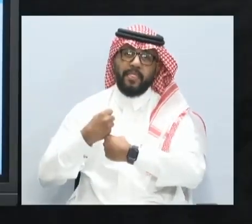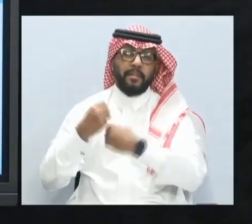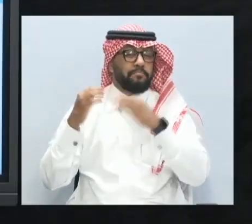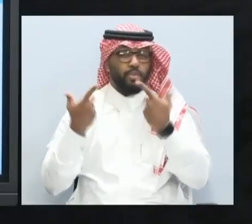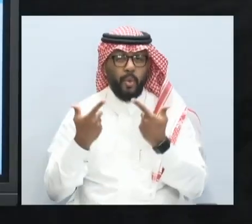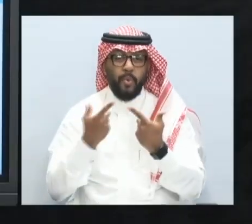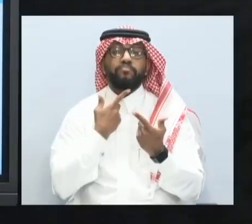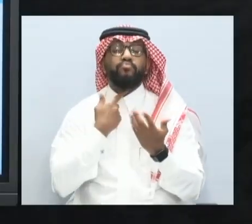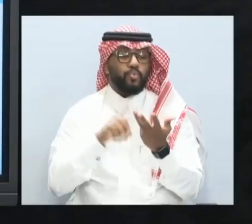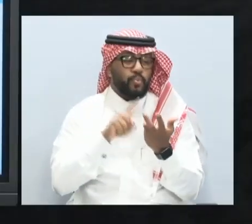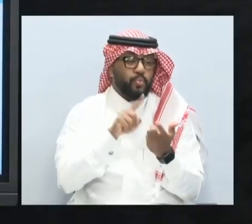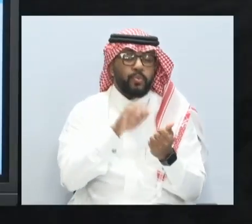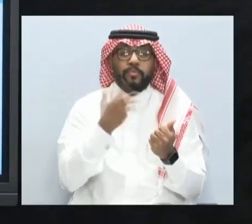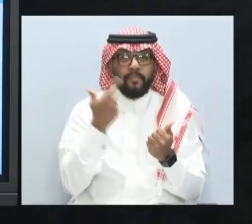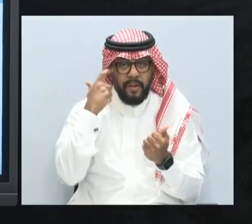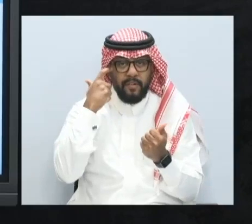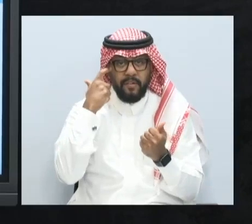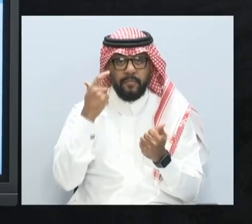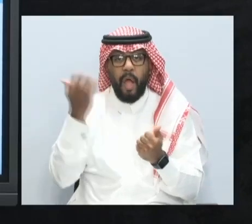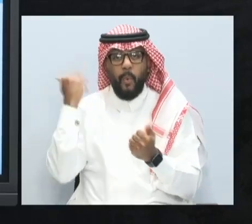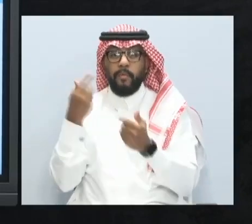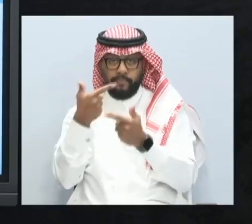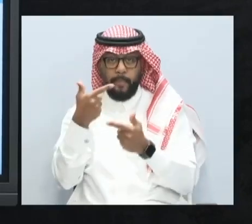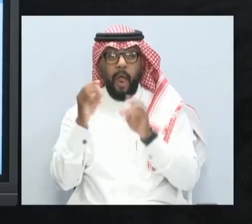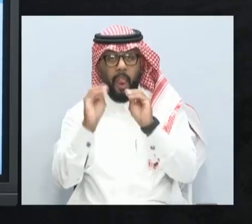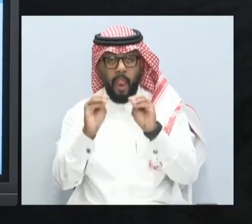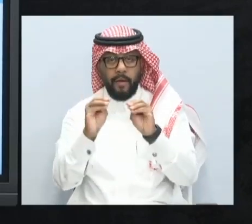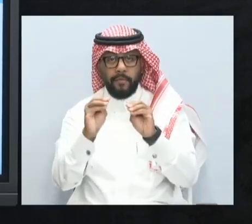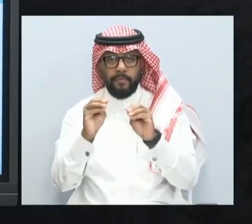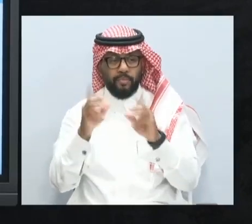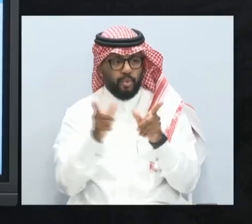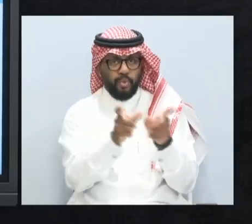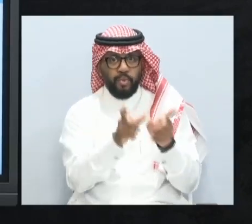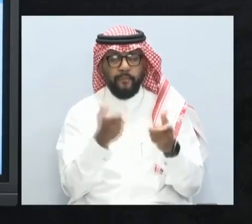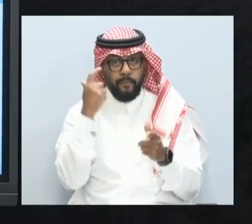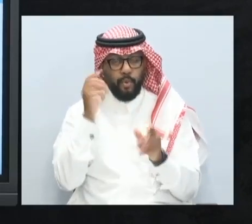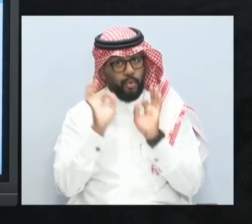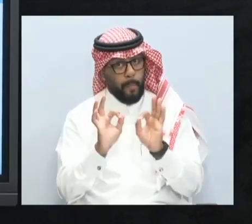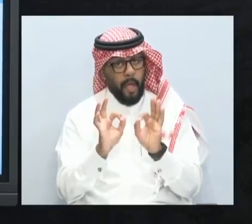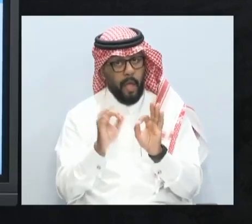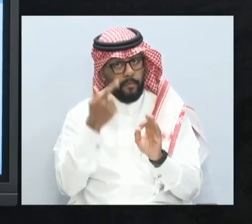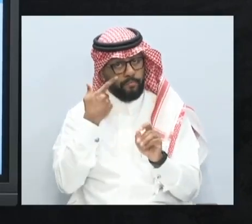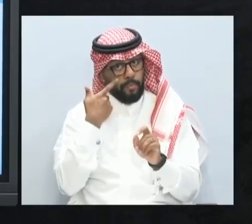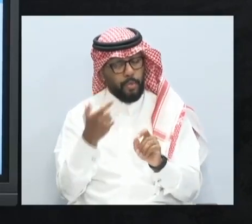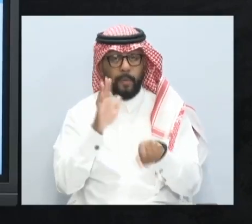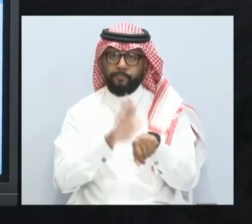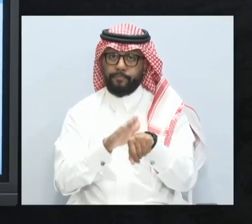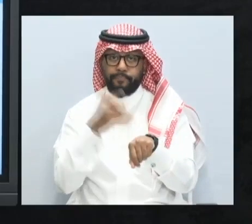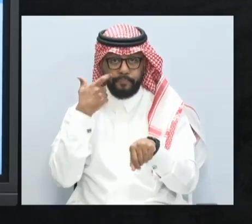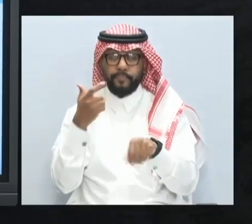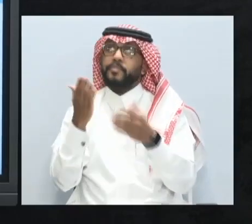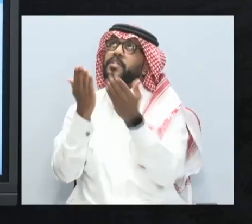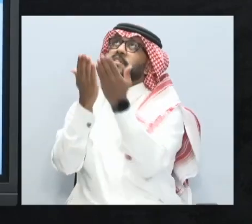كفر لاسباب سبعه ذكرناها وانها تنقض توحيد الربوبيه وتوحيد الالوهيه تبدا النفس الان